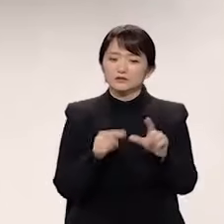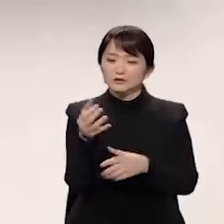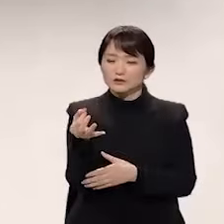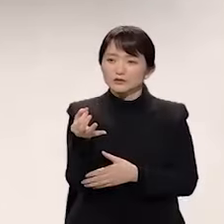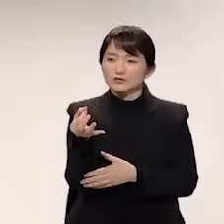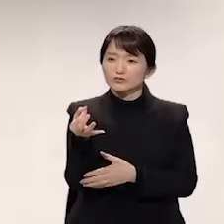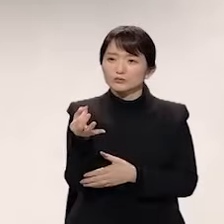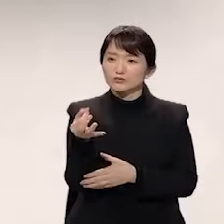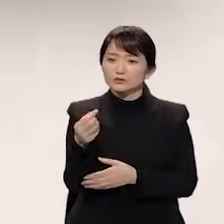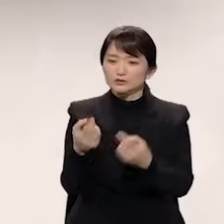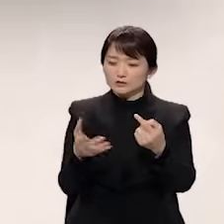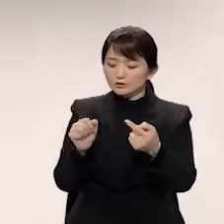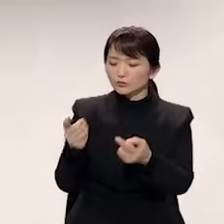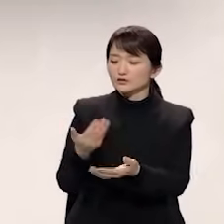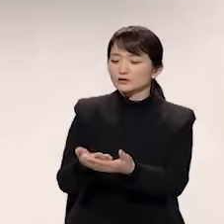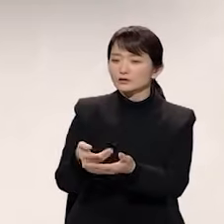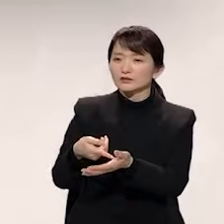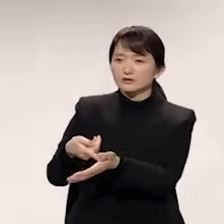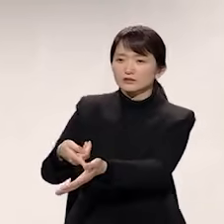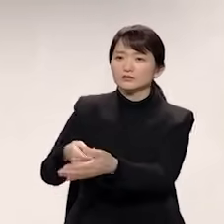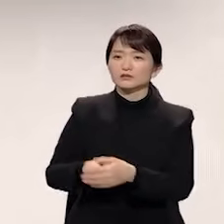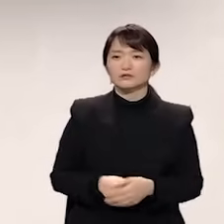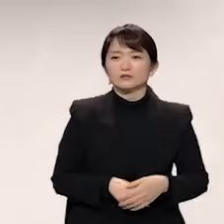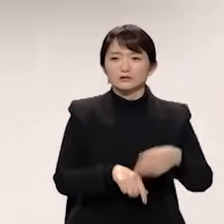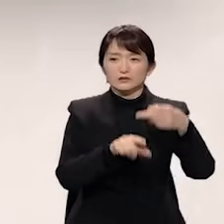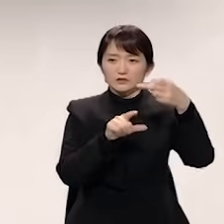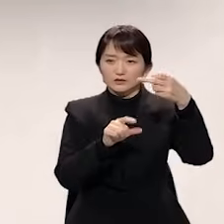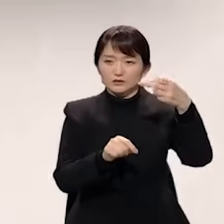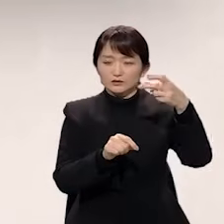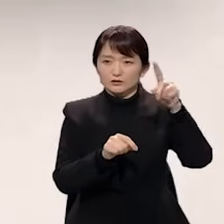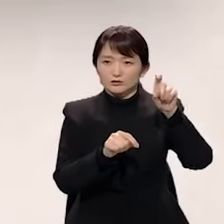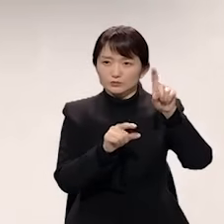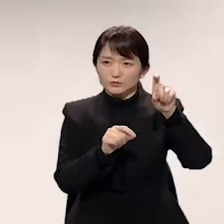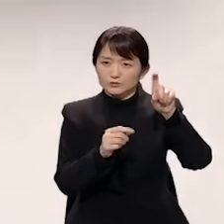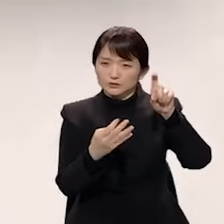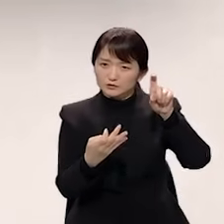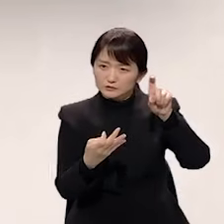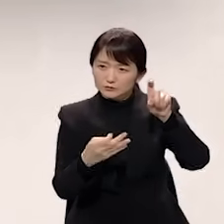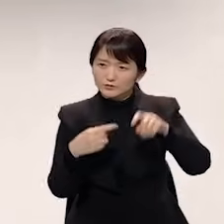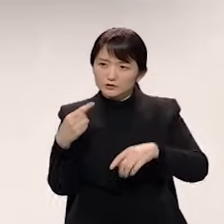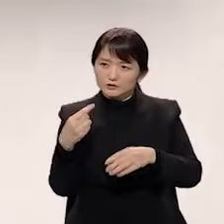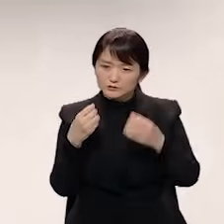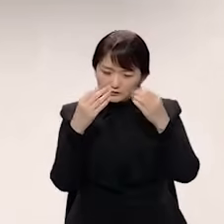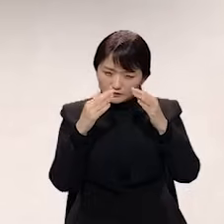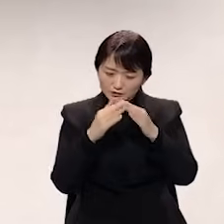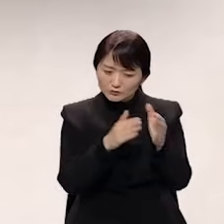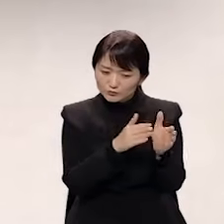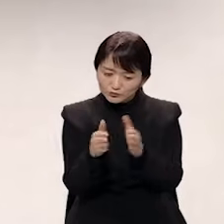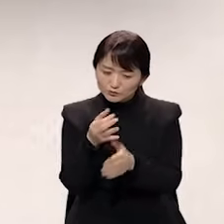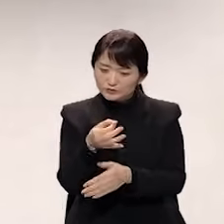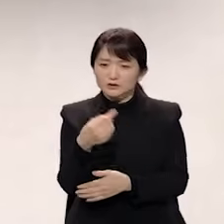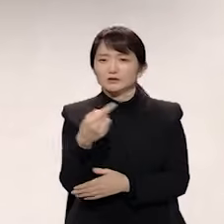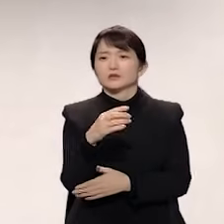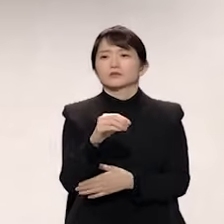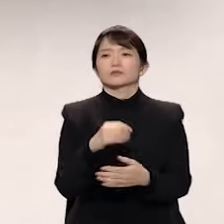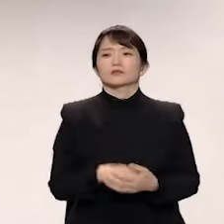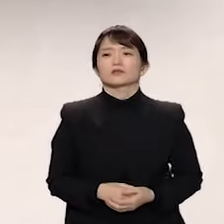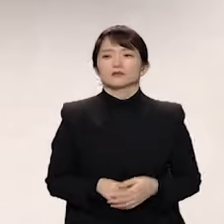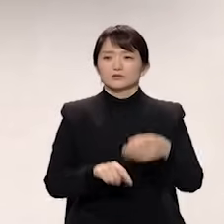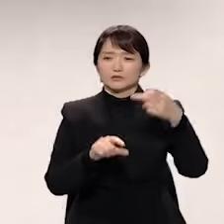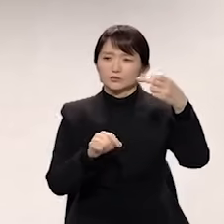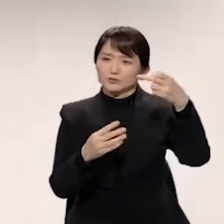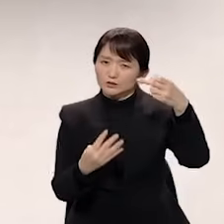1억 정도를 요구했고 11월 14일 일날 신혼집마련 1천만 원 12월 달에 또 생활비 200만 원